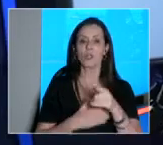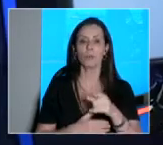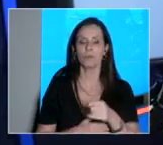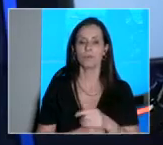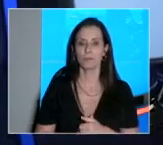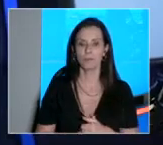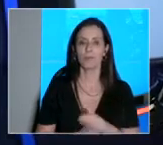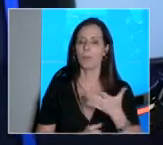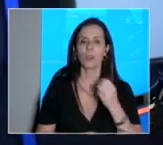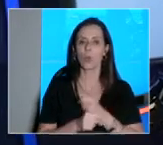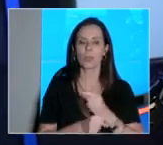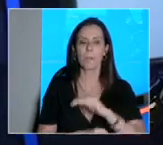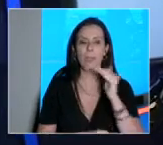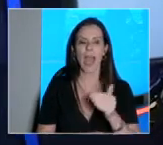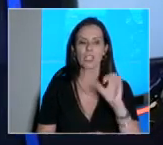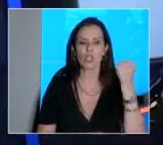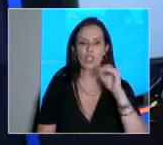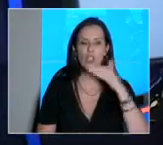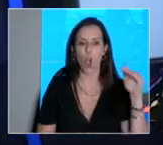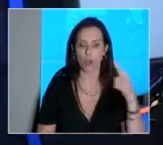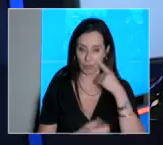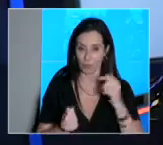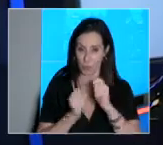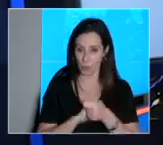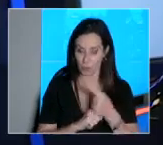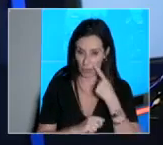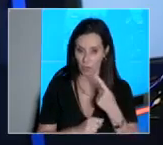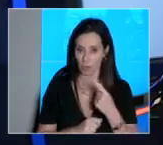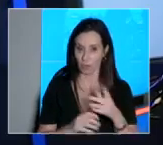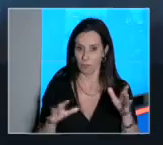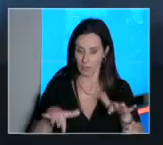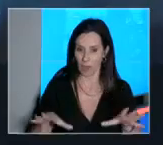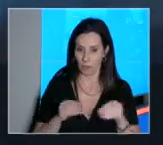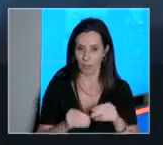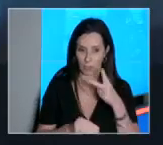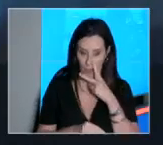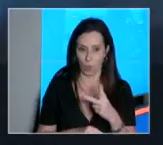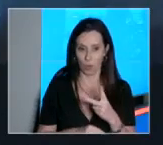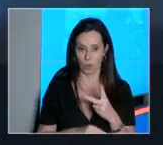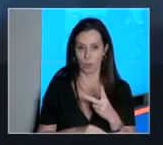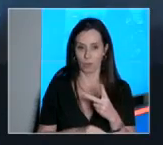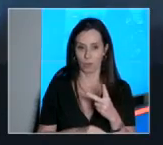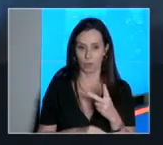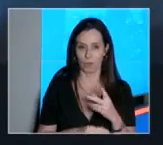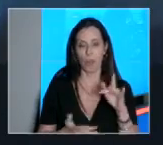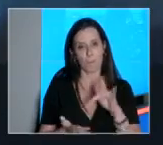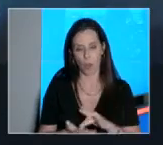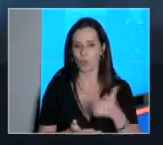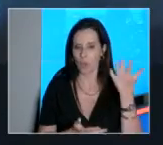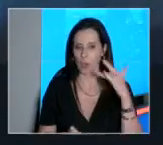הר ציון. מה אנחנו עושים שם? אנחנו באים, אנחנו נראה דברים שמשתנים, אנחנו נראה ישיבה ביחד. אתם תראו